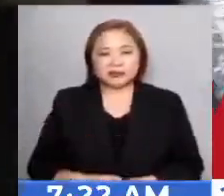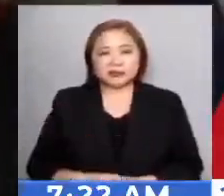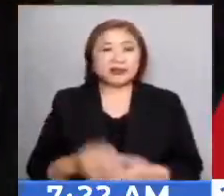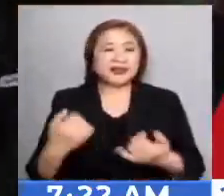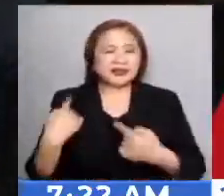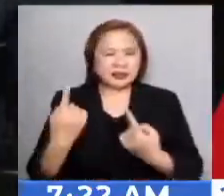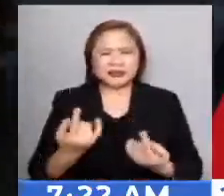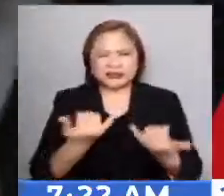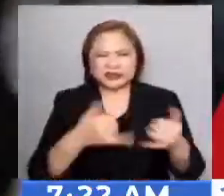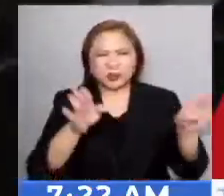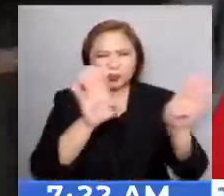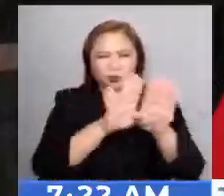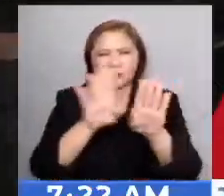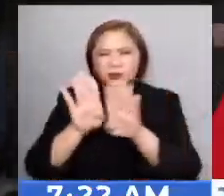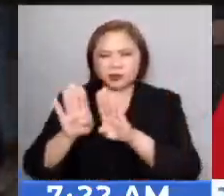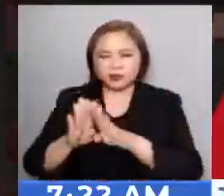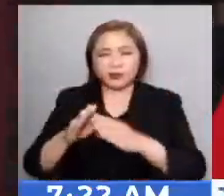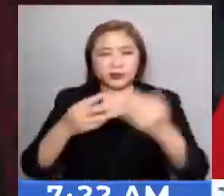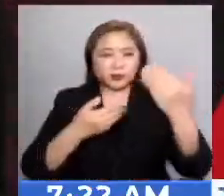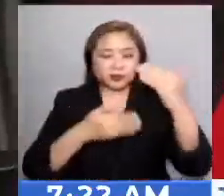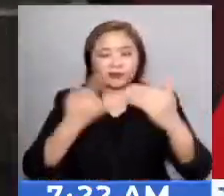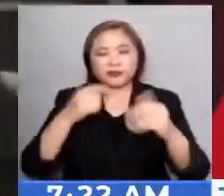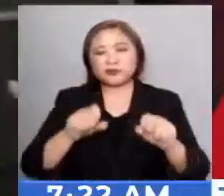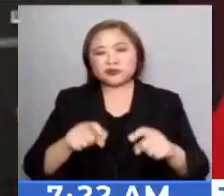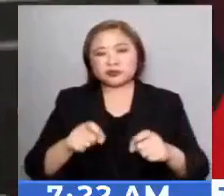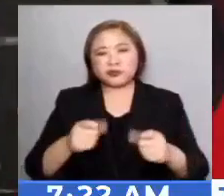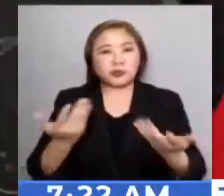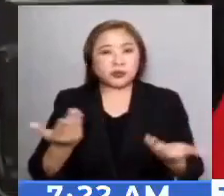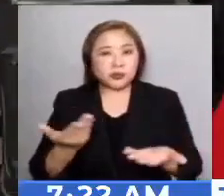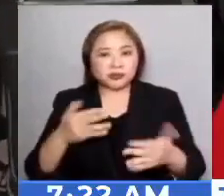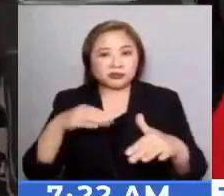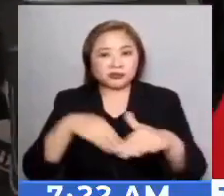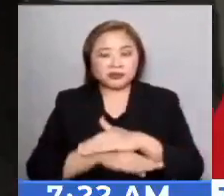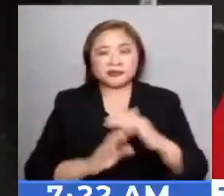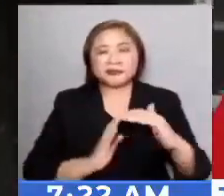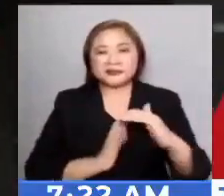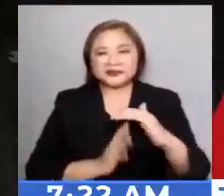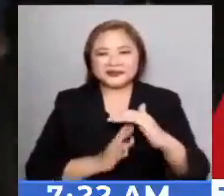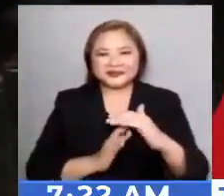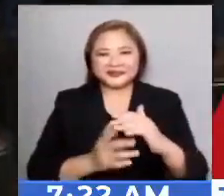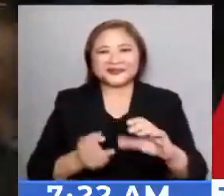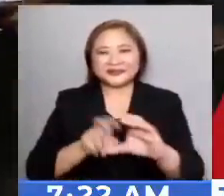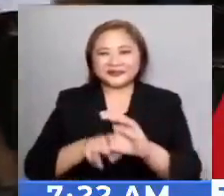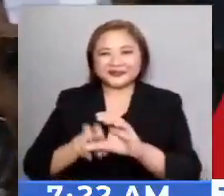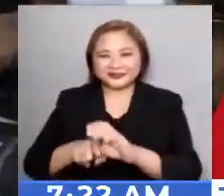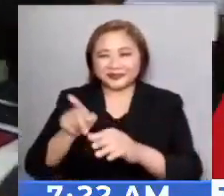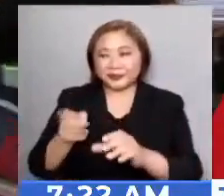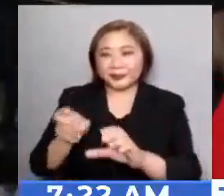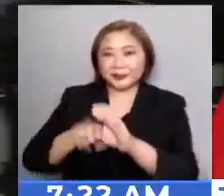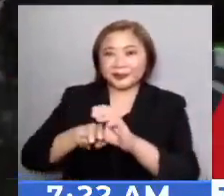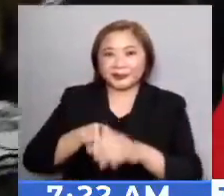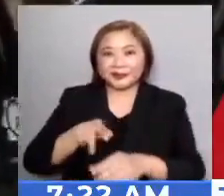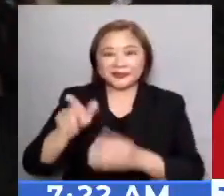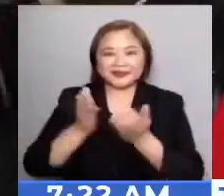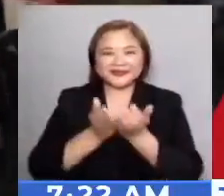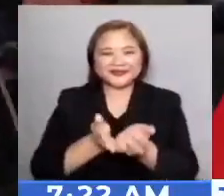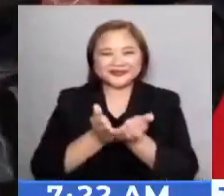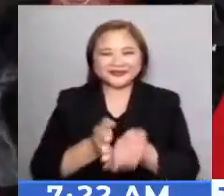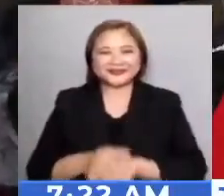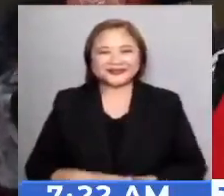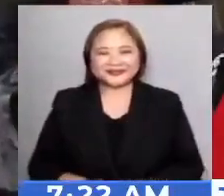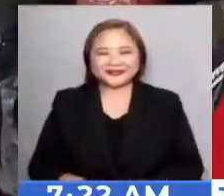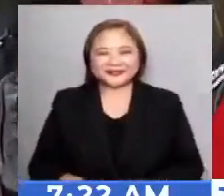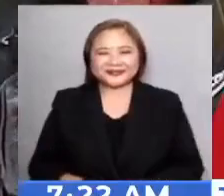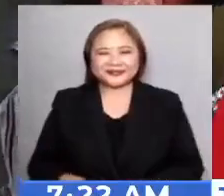passenger terminal area kung saan dadiretso yung mga pasahero mamaya bago sila sumakay sa mga barko. At makikita po natin dito ay napakaraming mga